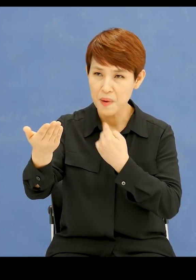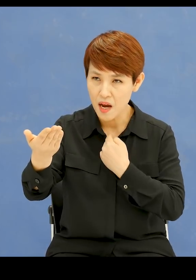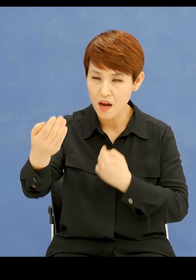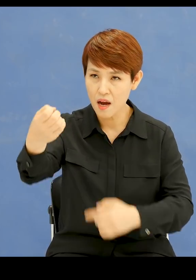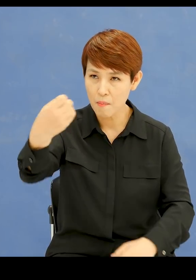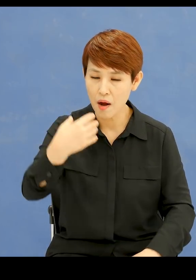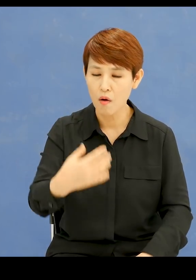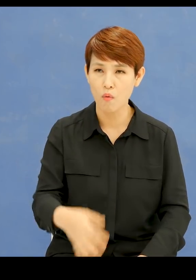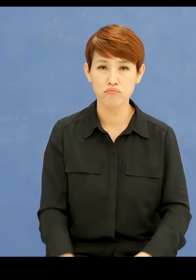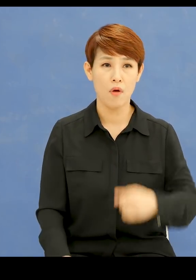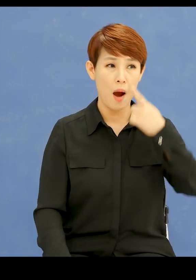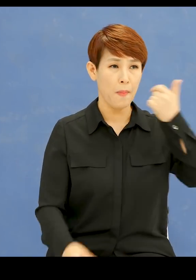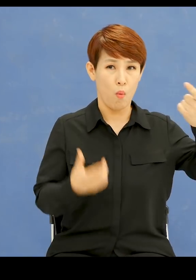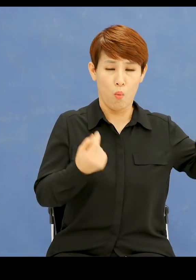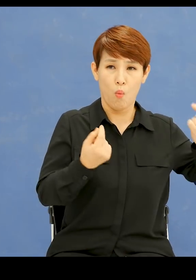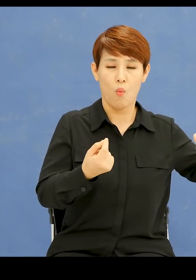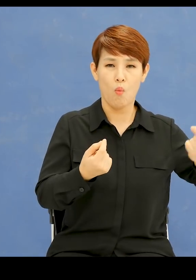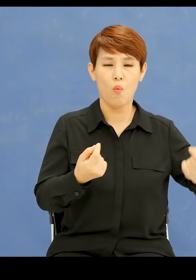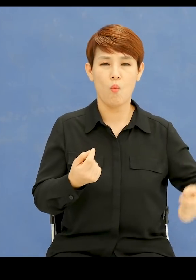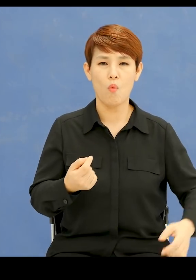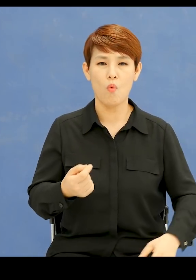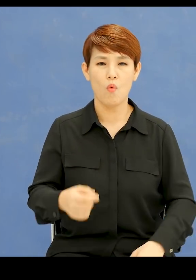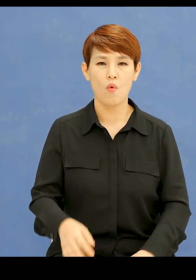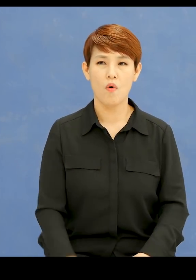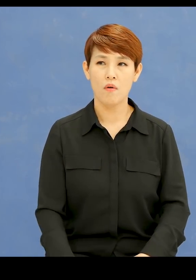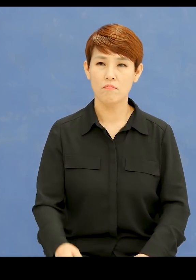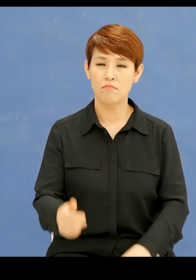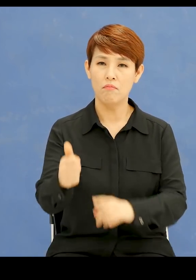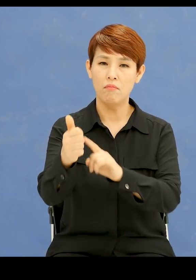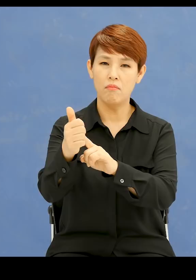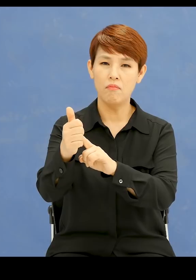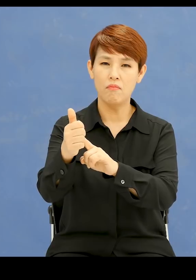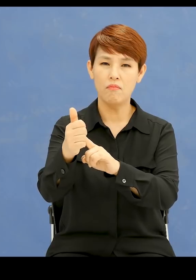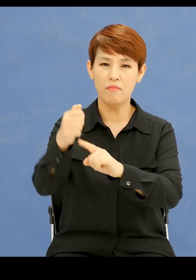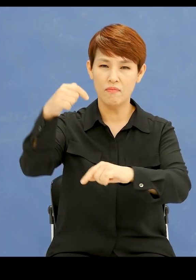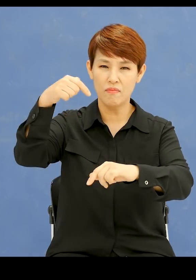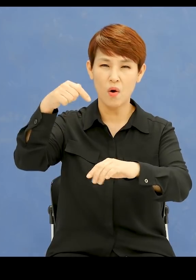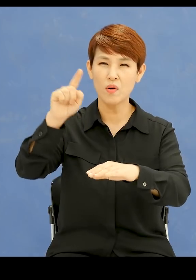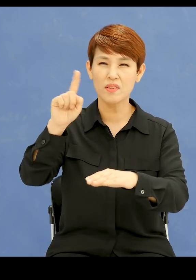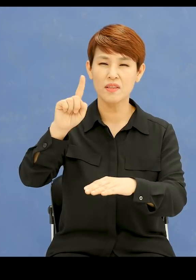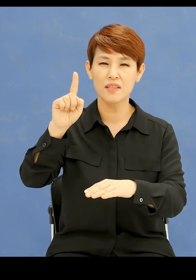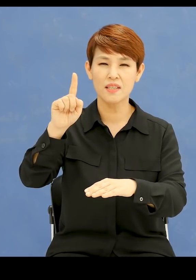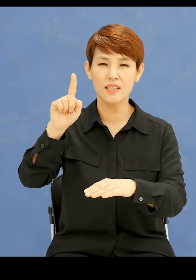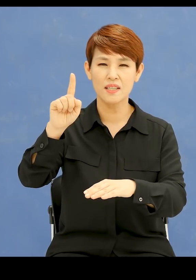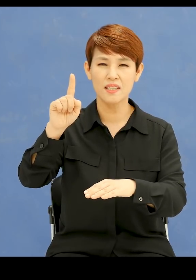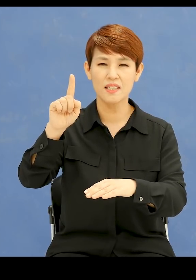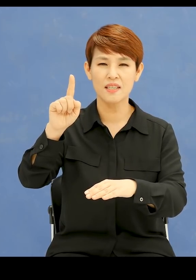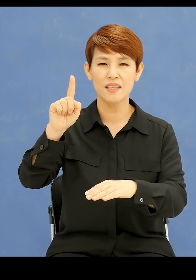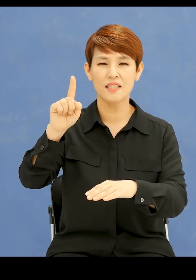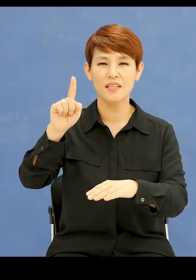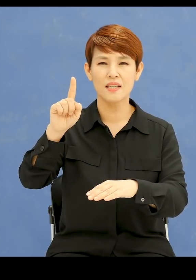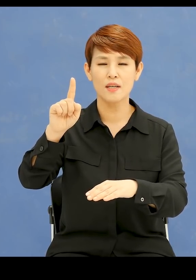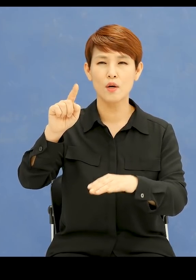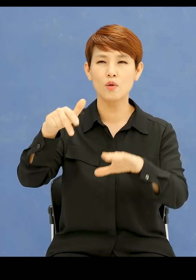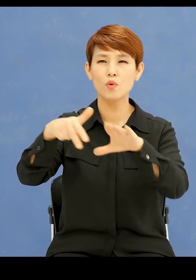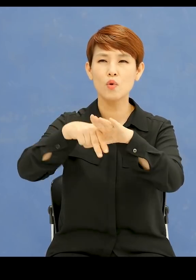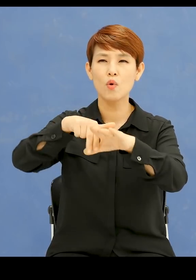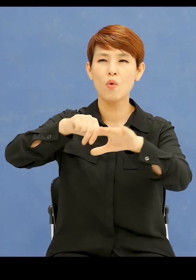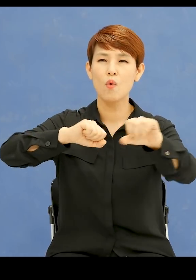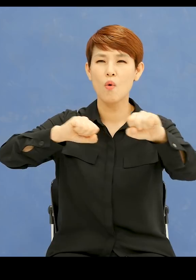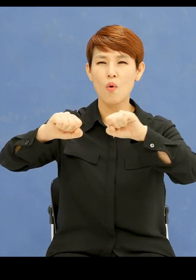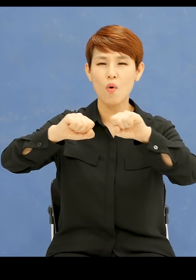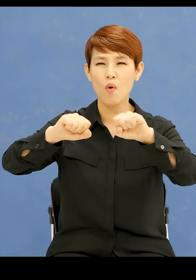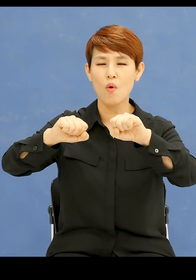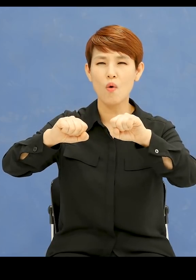아버지도 제다셨고 그 다음에 이제 이분이 지하에서 이제 그때 당시 마음껏 그 종교 활동을